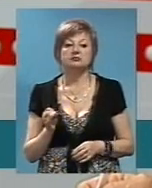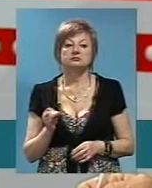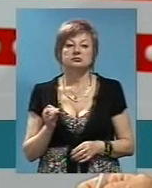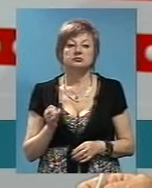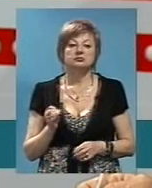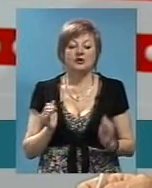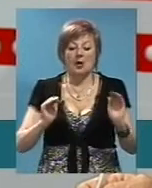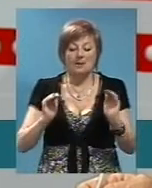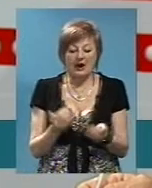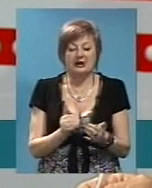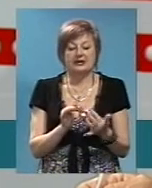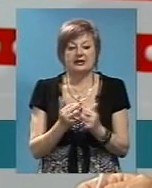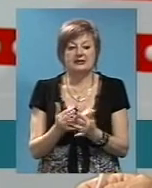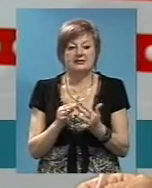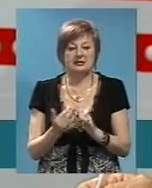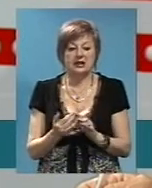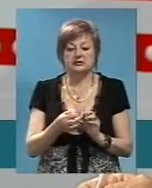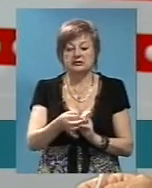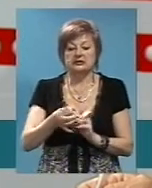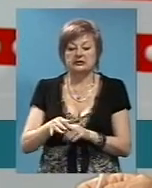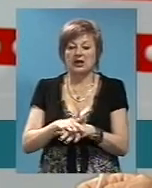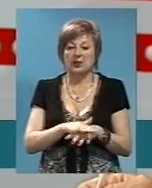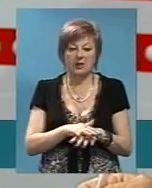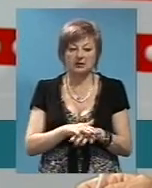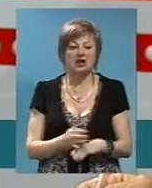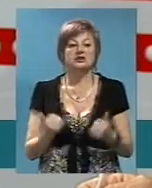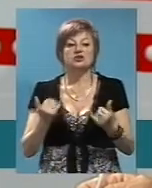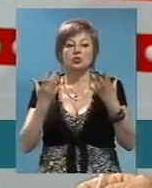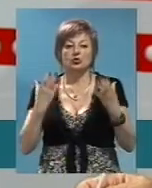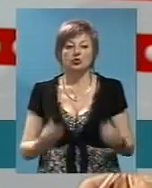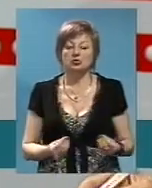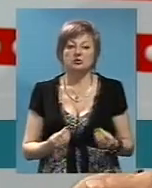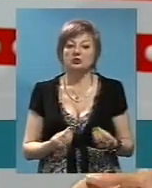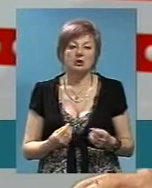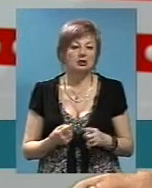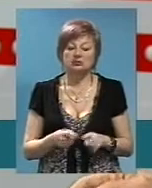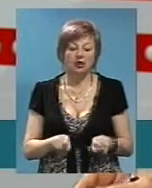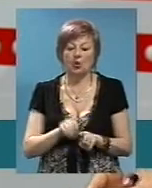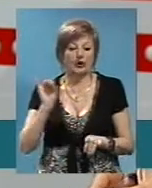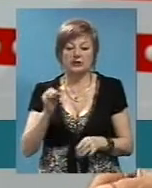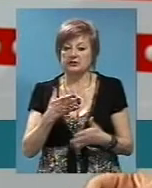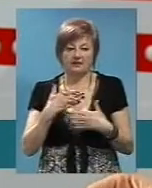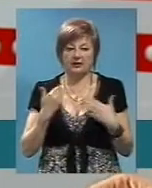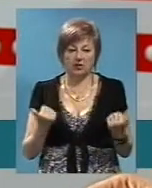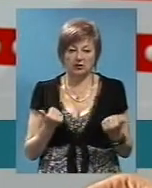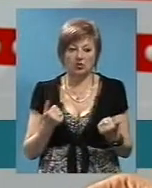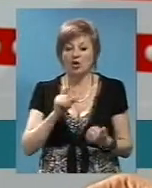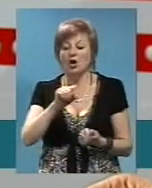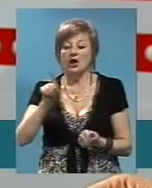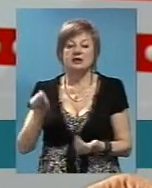малих сільських чи селищних громад. На сьогоднішній день дуже великої ініціативи немає, тому що вони